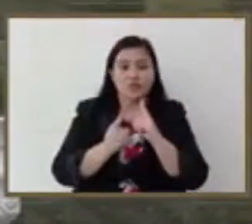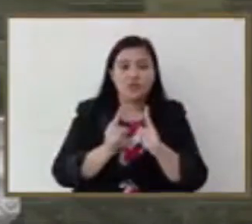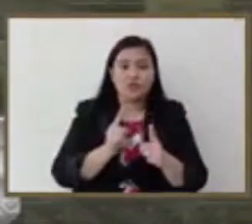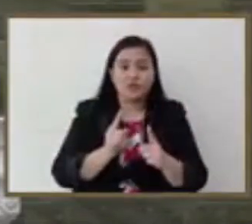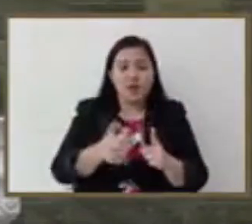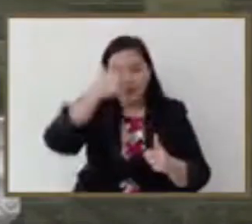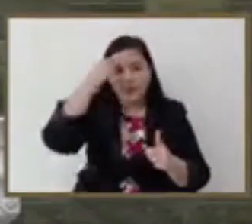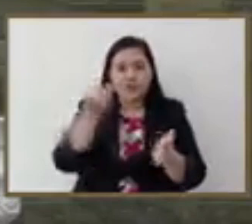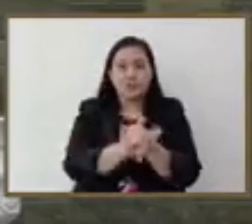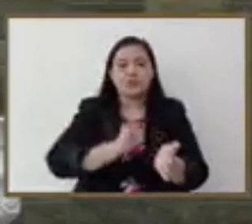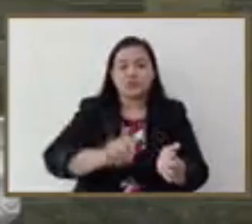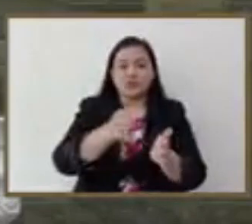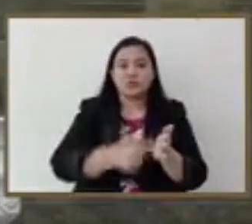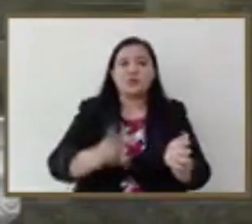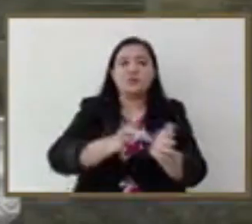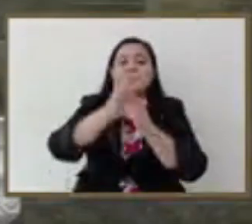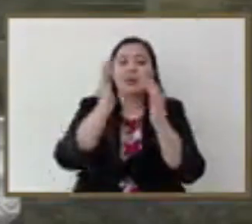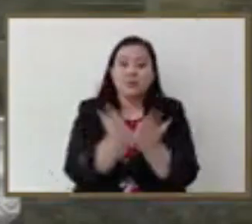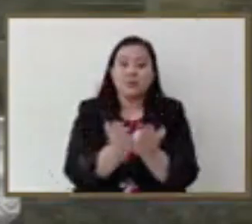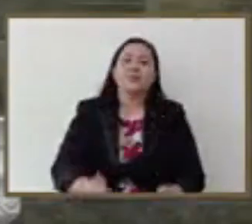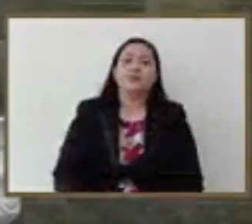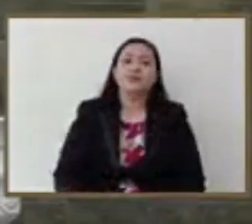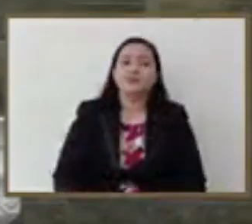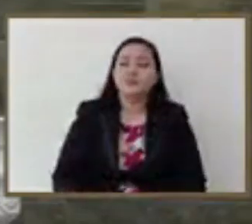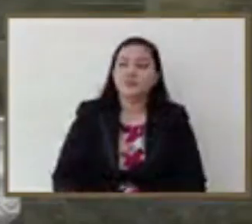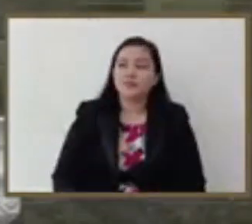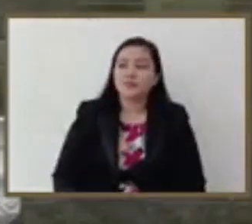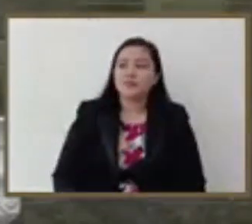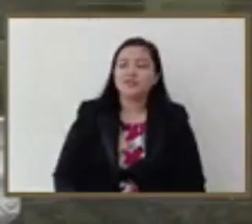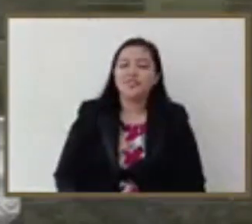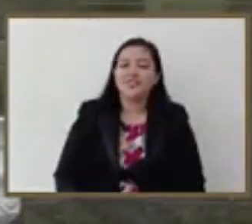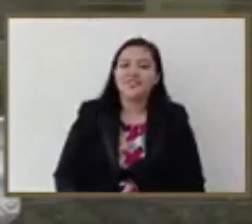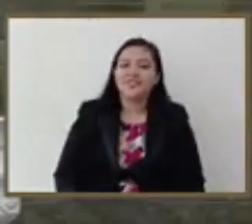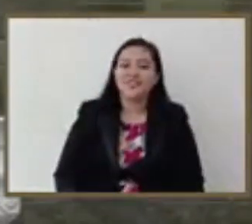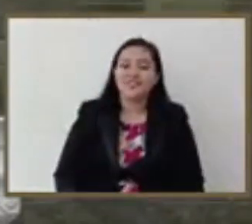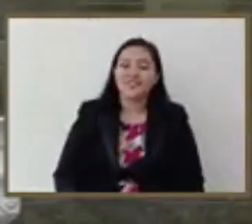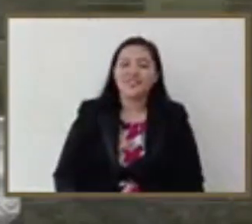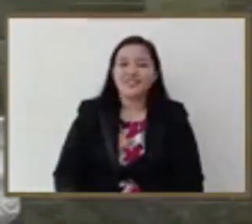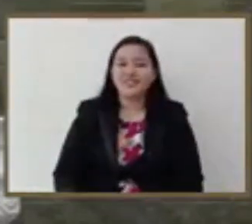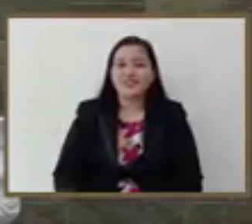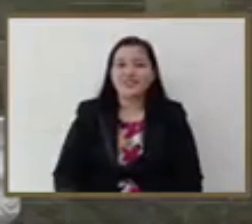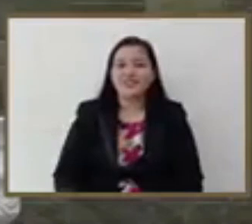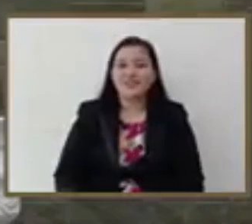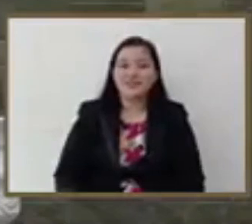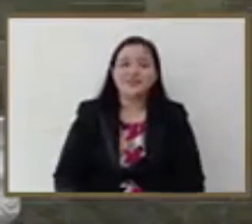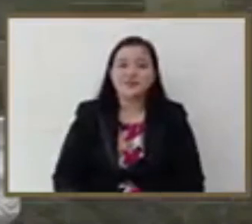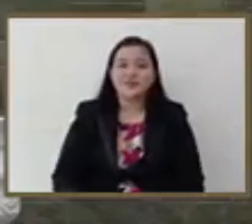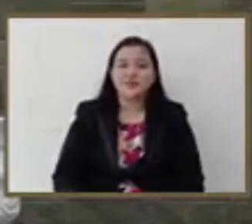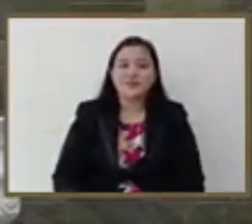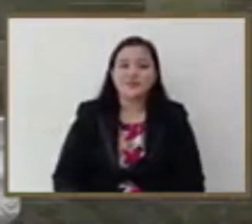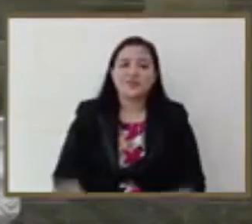Yung iba kasi, bago niya magagawa, hindi magawa yan kasi nalasing na siya. Lasing siya ng pride.